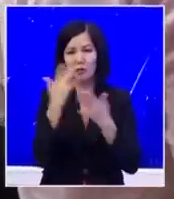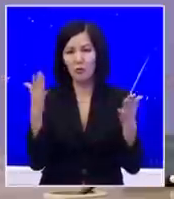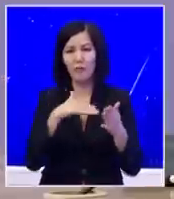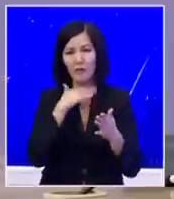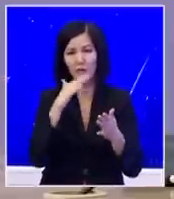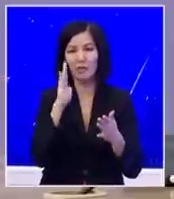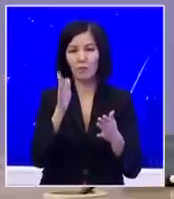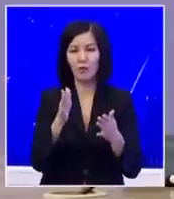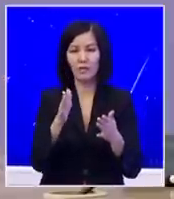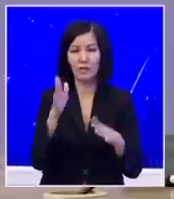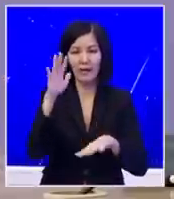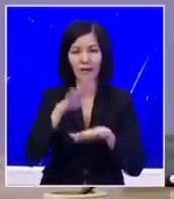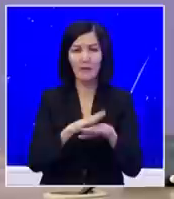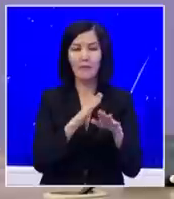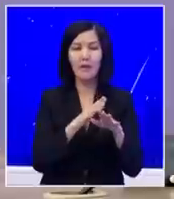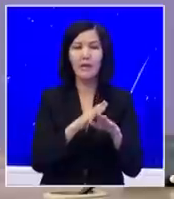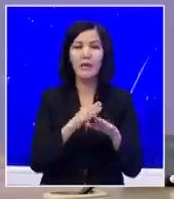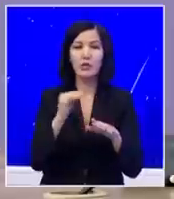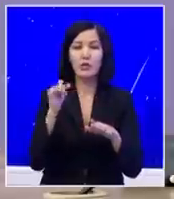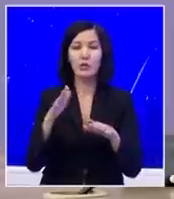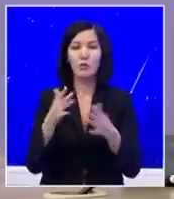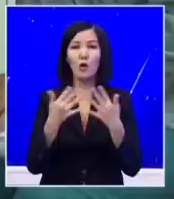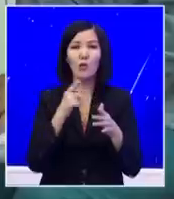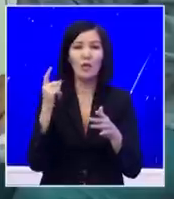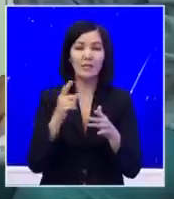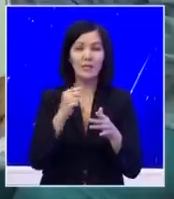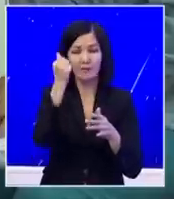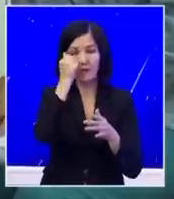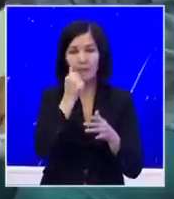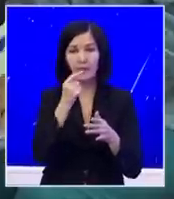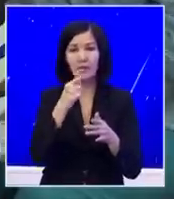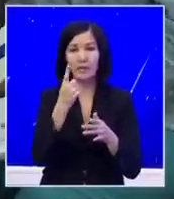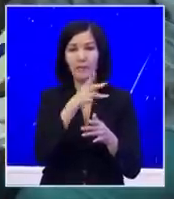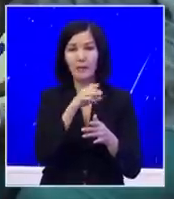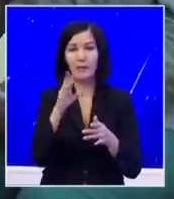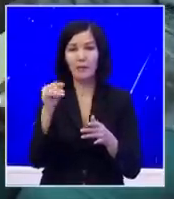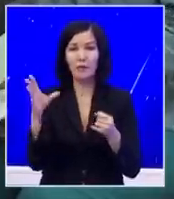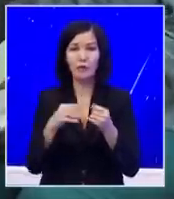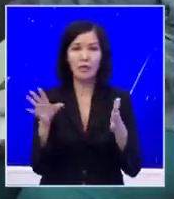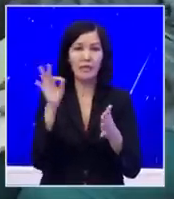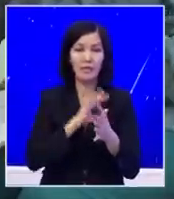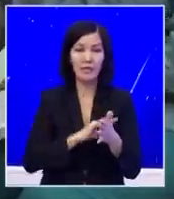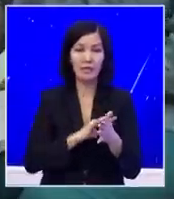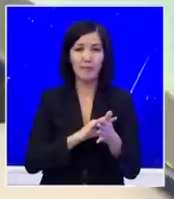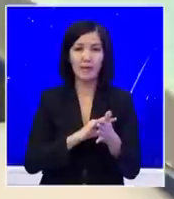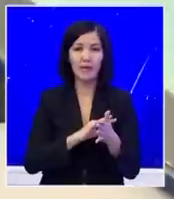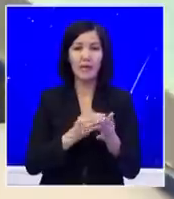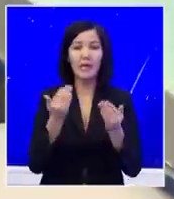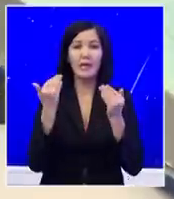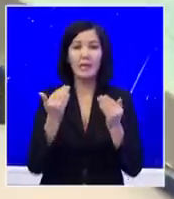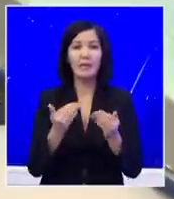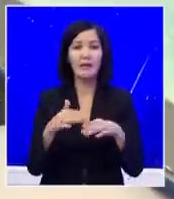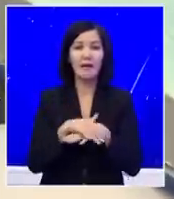жеткілікті болады дейді әкім. Реті келгенде жетісулық диқандарға алғысында айтты. 1 миллион гектар жерді игеріпті. Ел тоқтығына